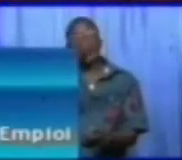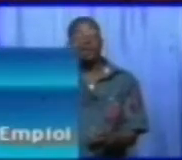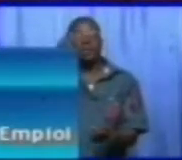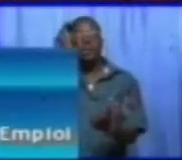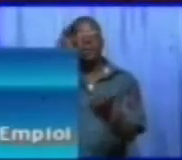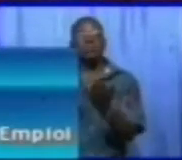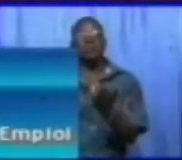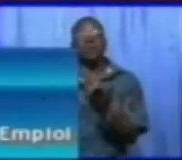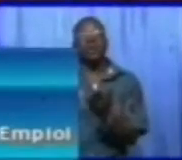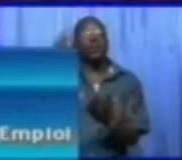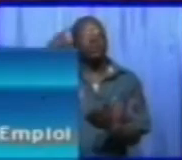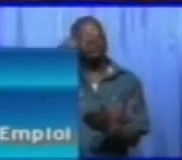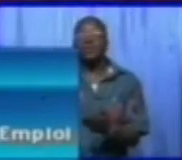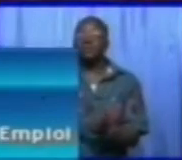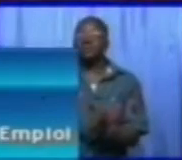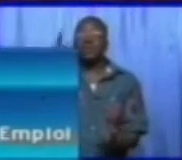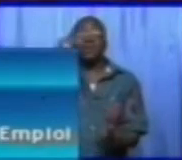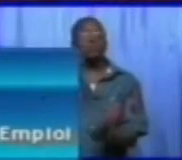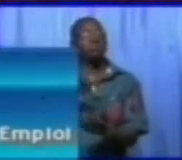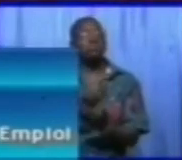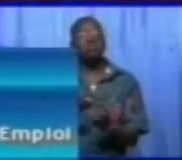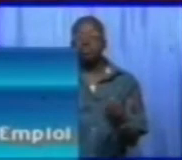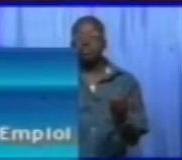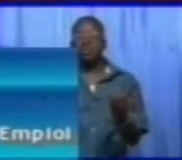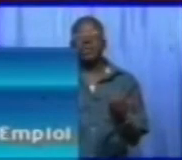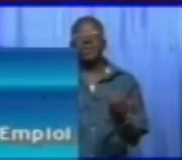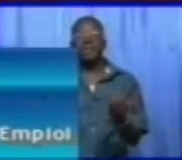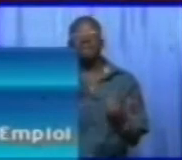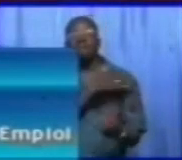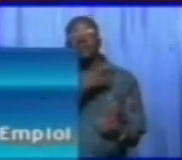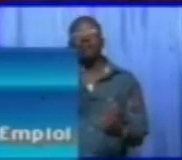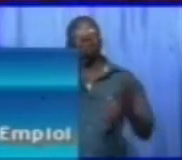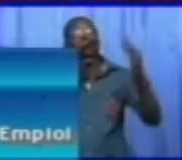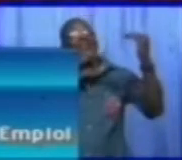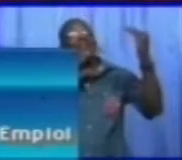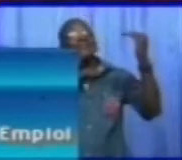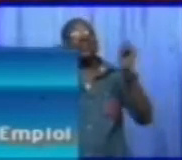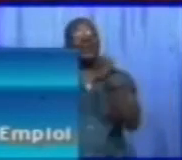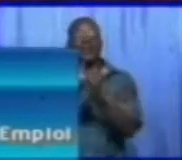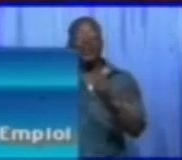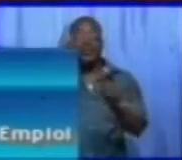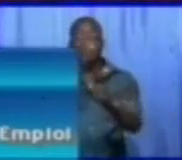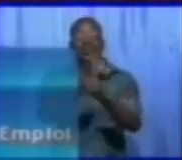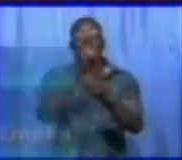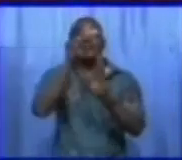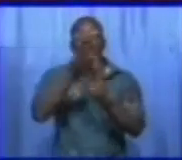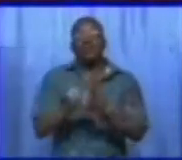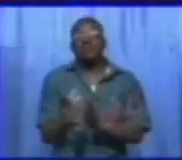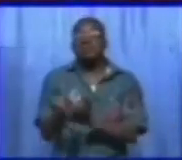largement en deçà de nos ambitions financières et nous espérons